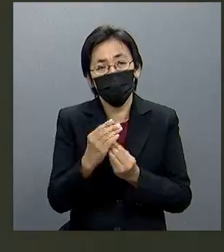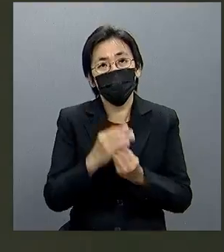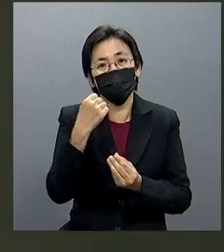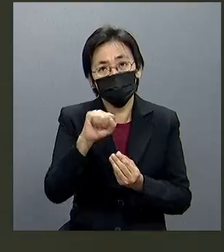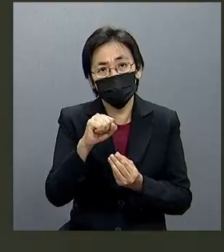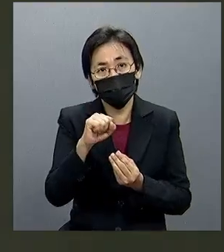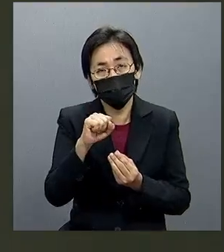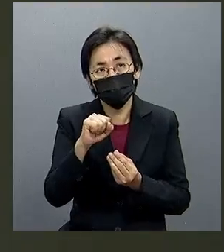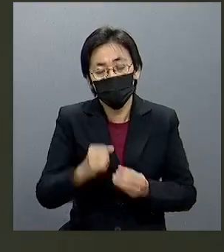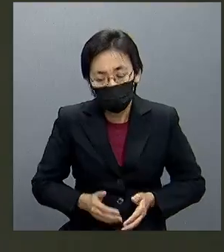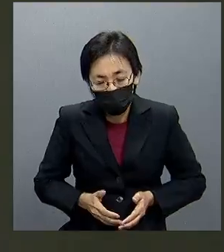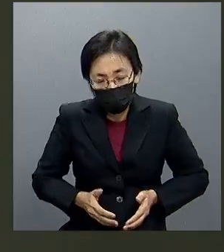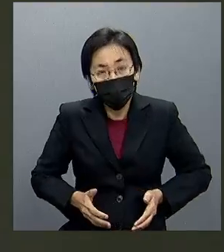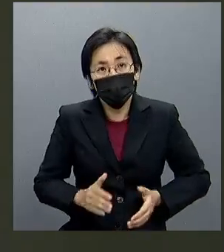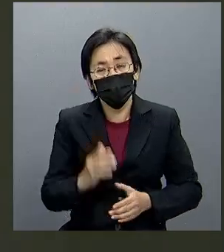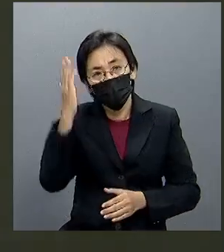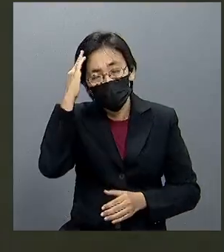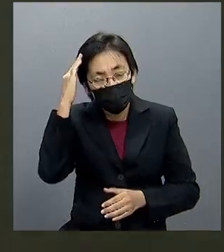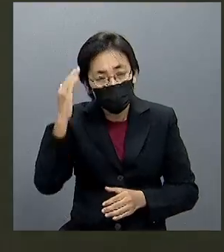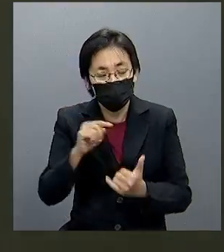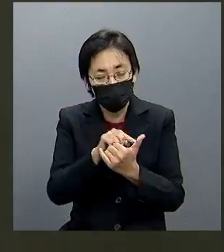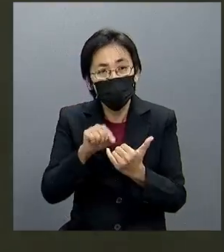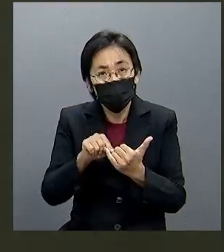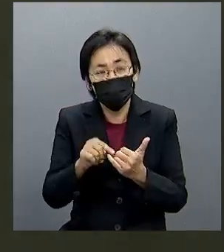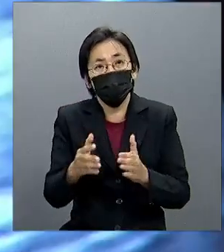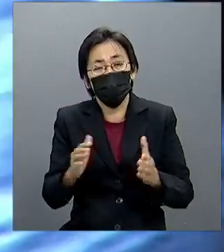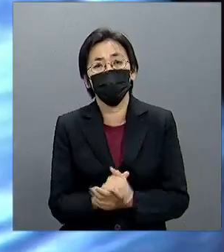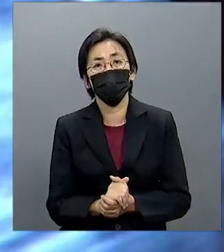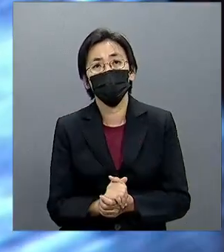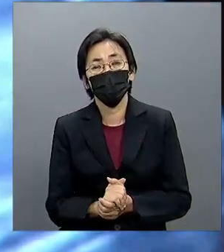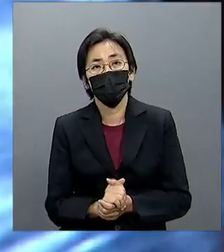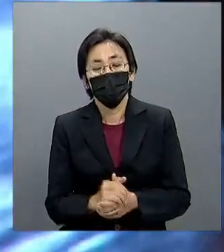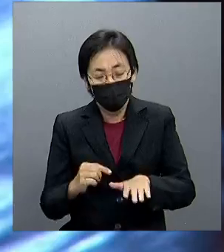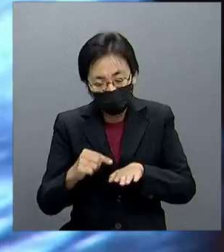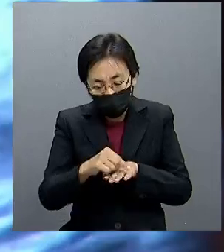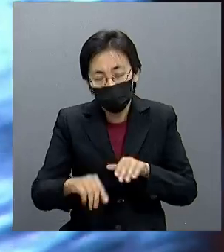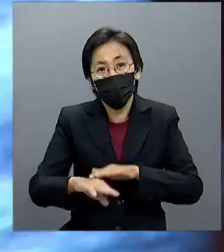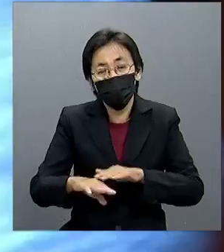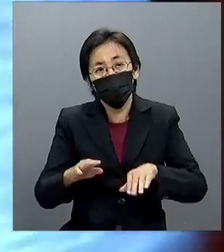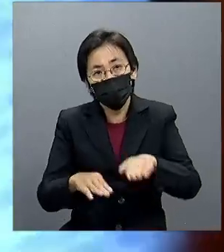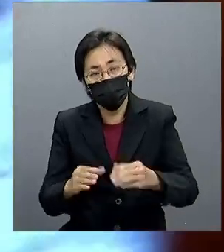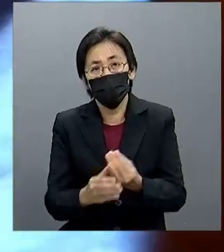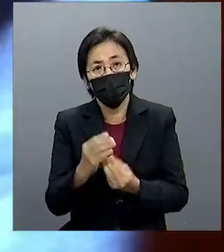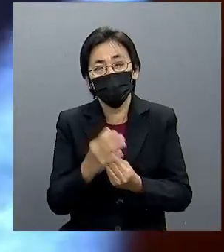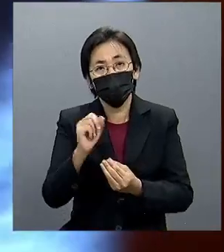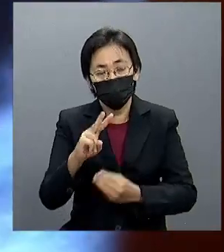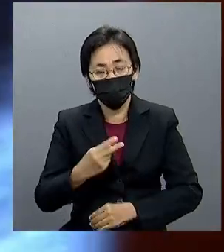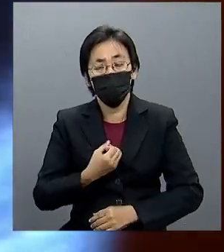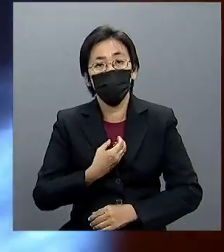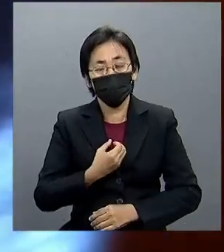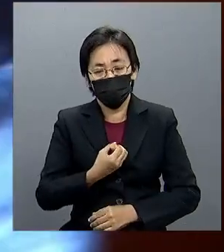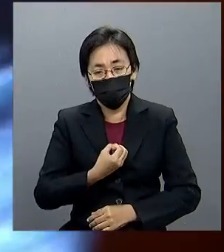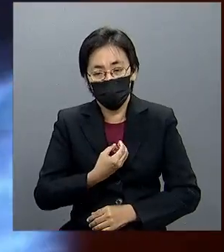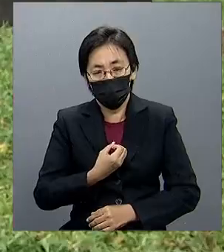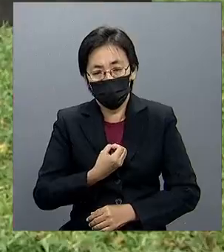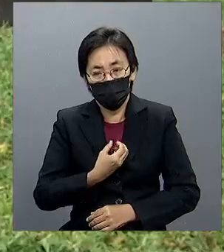ใหญ่นะคะศีรษะกับลำตัวแยกออกจากกันนะคะมีตุ่มแขนตุ่มขาออกมาเล็กๆค่ะ12สัปดาห์หัวใจเด็กเต้นปกติดีมีอวัย